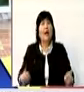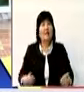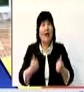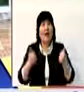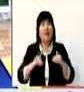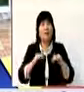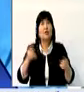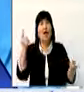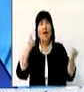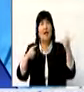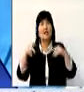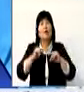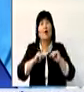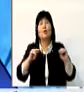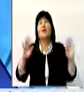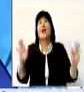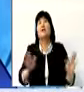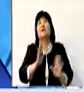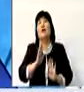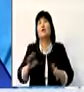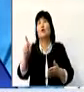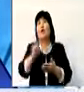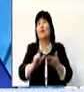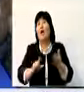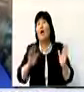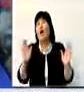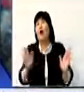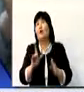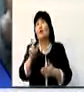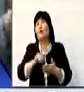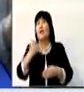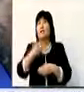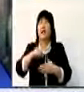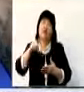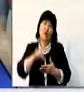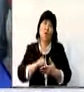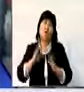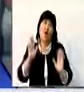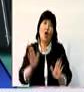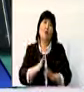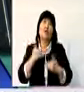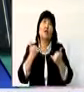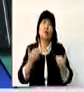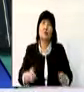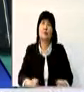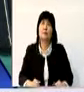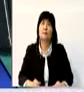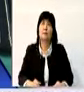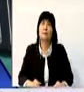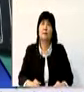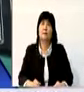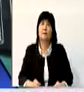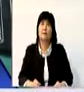өрендер шығармашыл ұстаздың сазды әуеніне жазылған әуезді өлеңдерін сахна төрінде әуелетіп жүр.